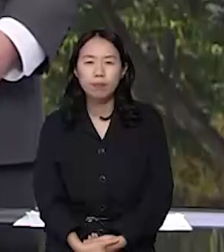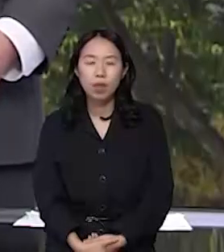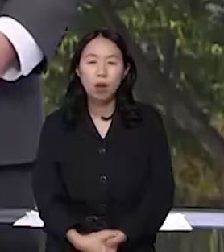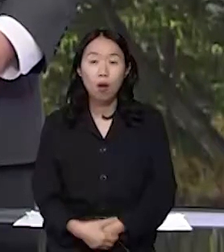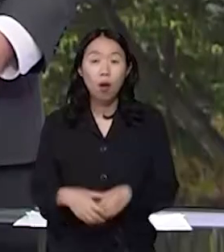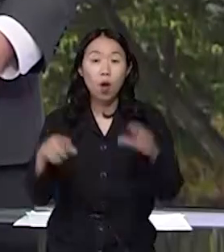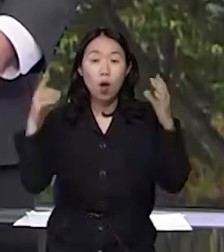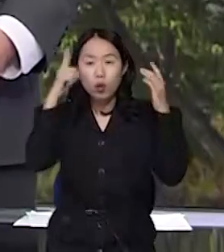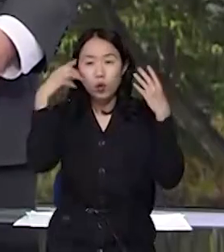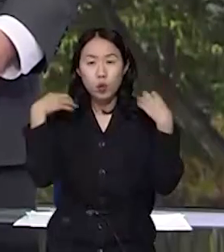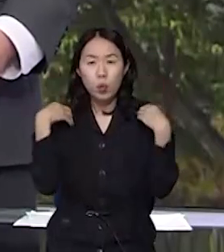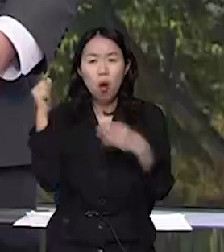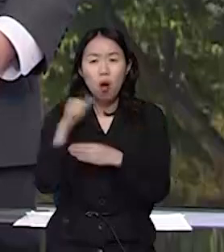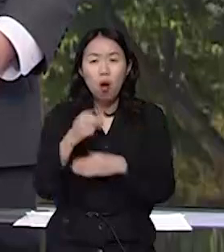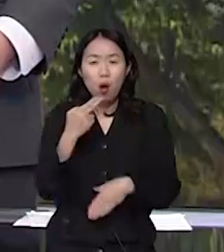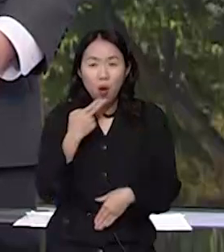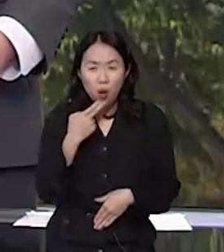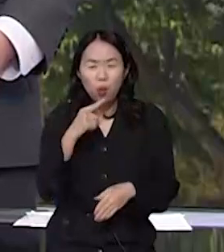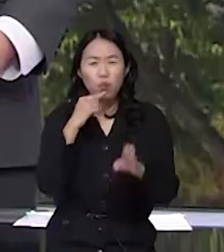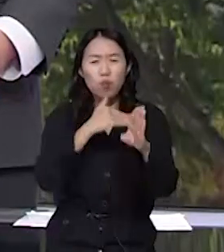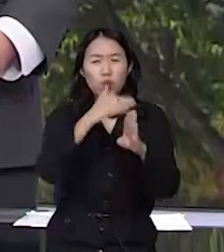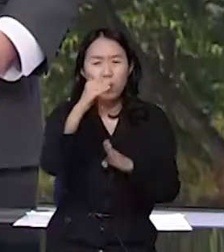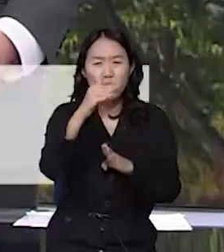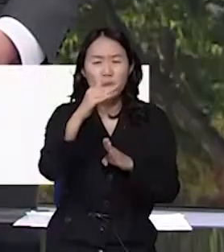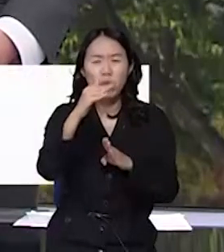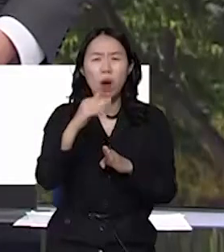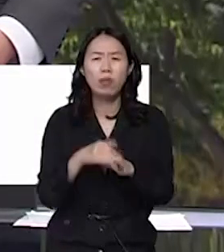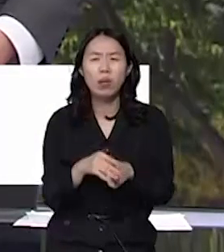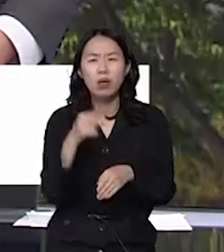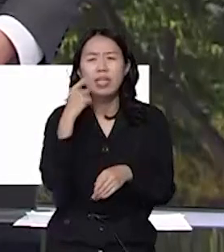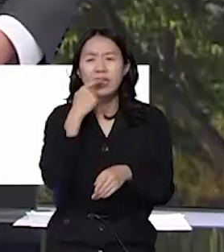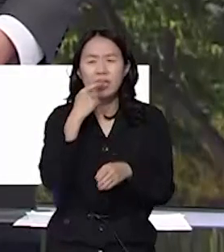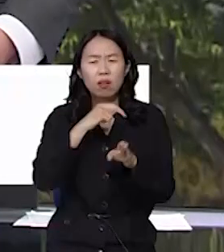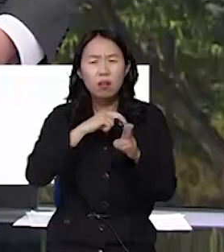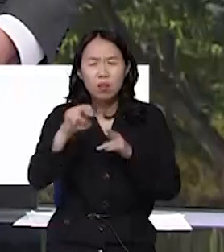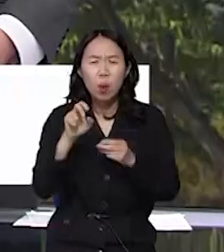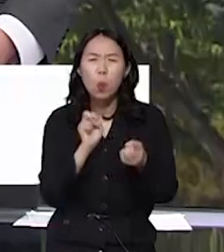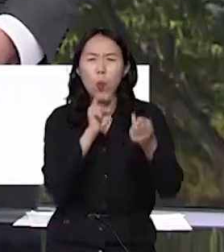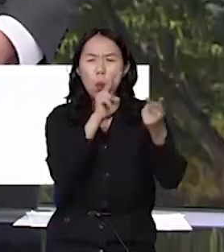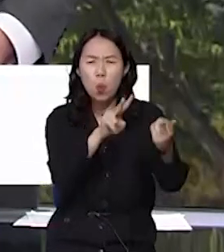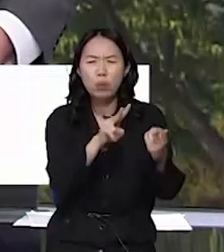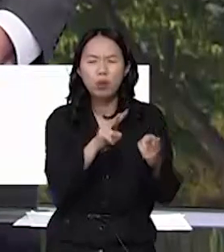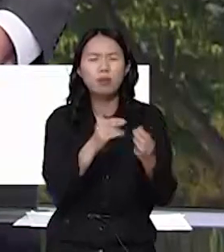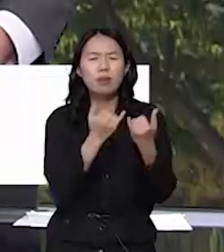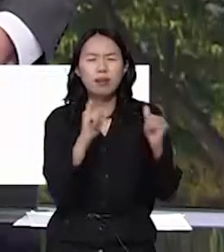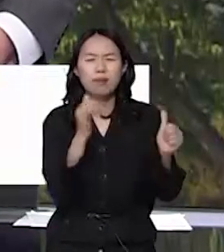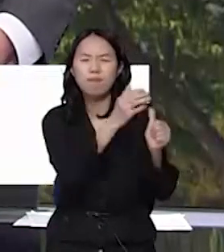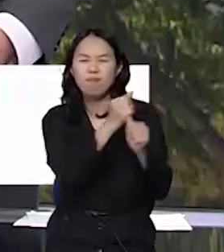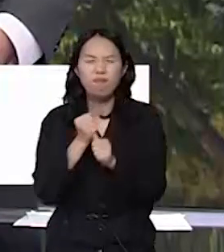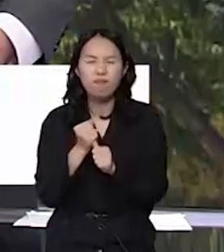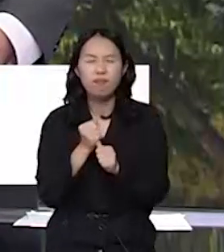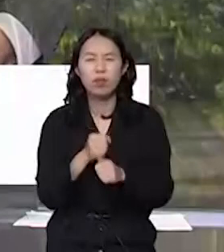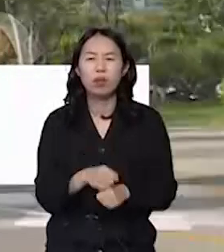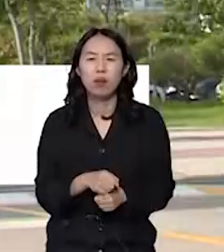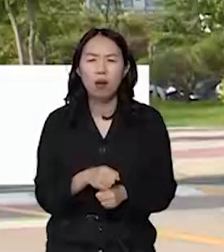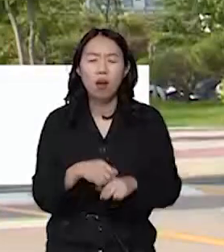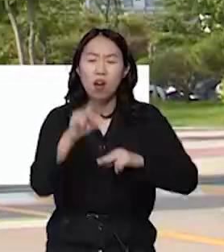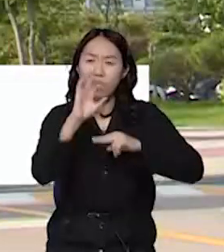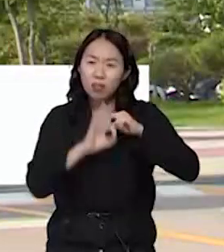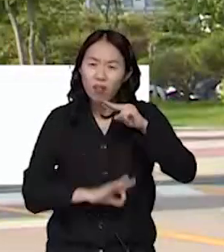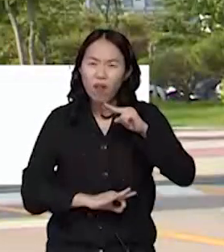정부 승인 없이 북한에 180억 원어치의 경유를 불법 공급한 일당이 경찰에 붙잡혔습니다.